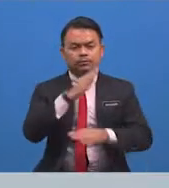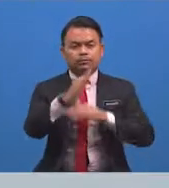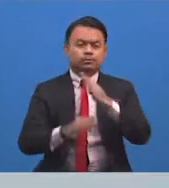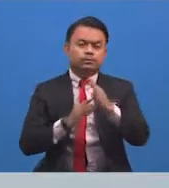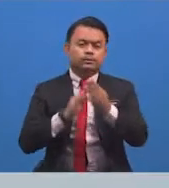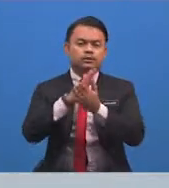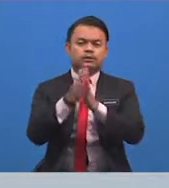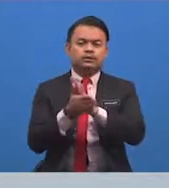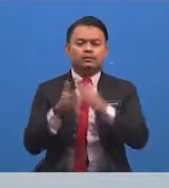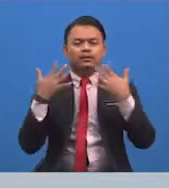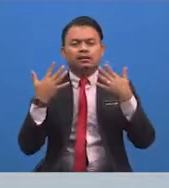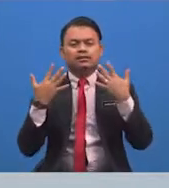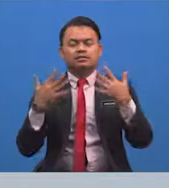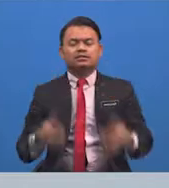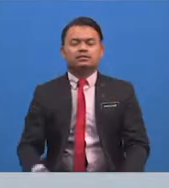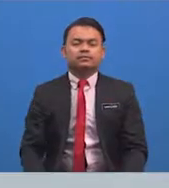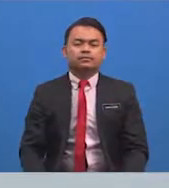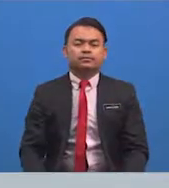panas.